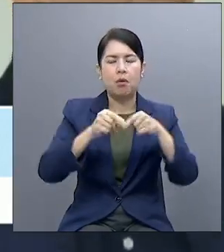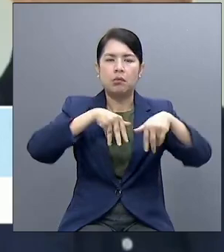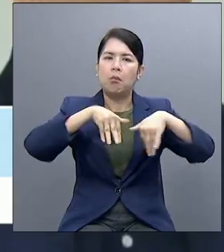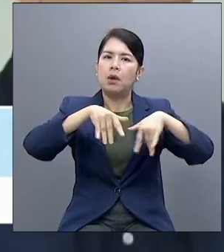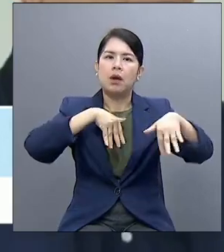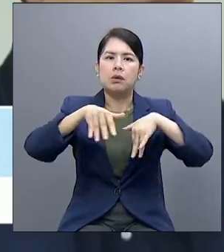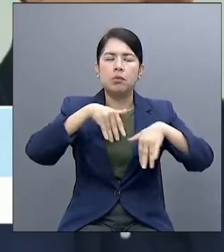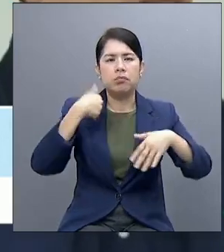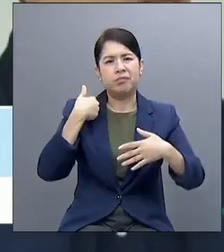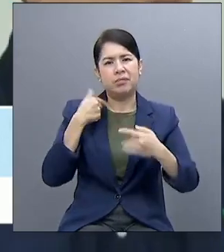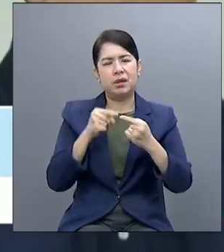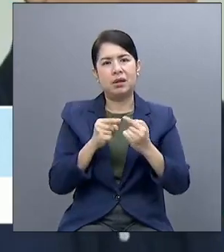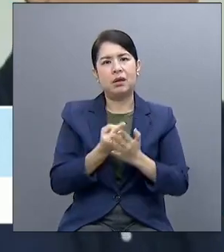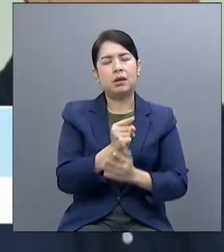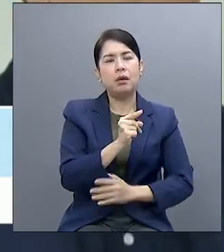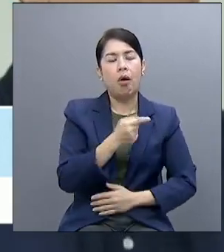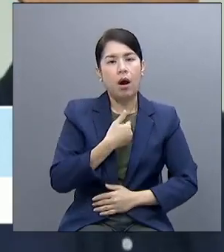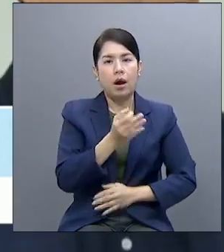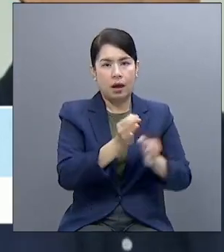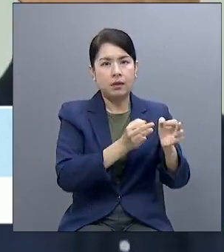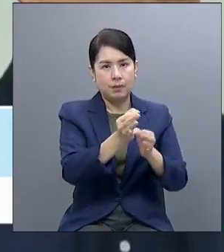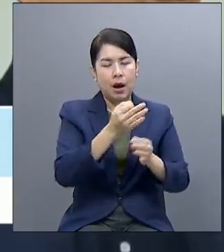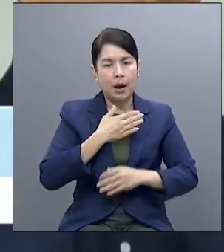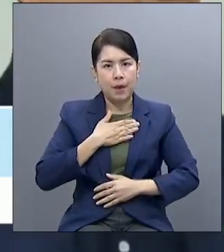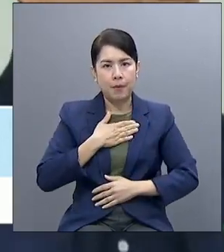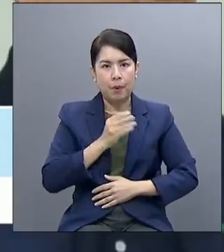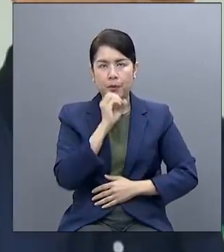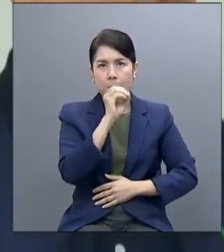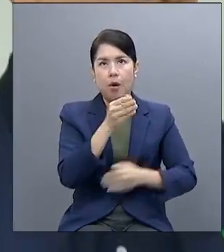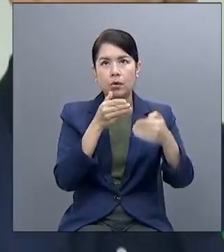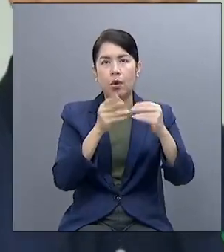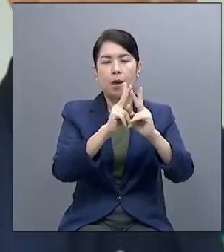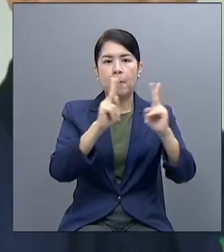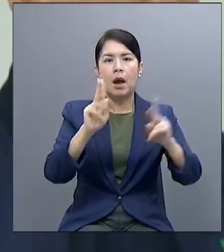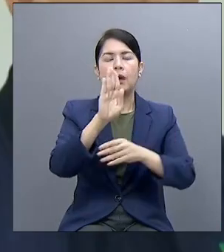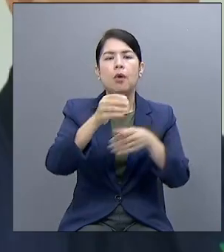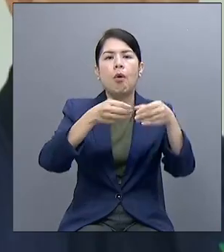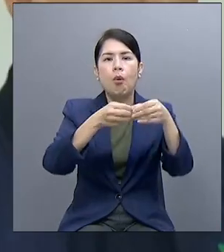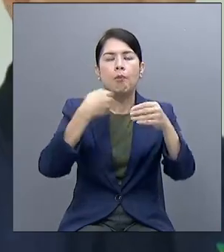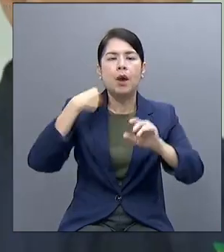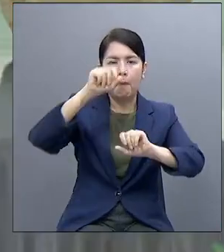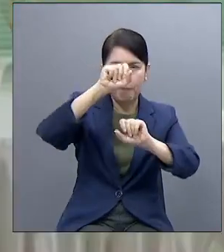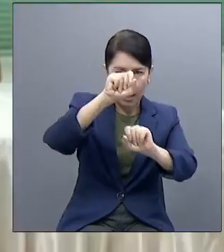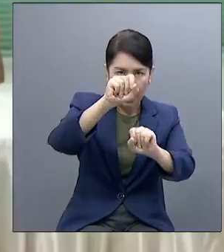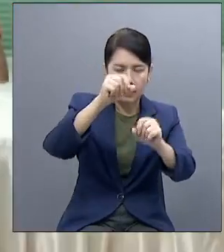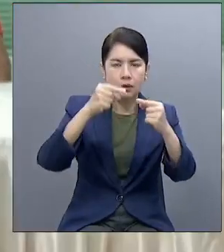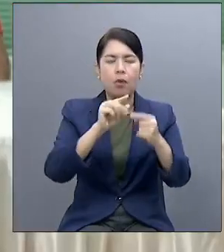อันนี้ผม เรื่องเลยค ่ ะ อันนี้เข้าใจเนาะผมจะแจ้งไปทางคณะกรรมการกลุ่มและติดไว้ที่บอร์ดนะครับ